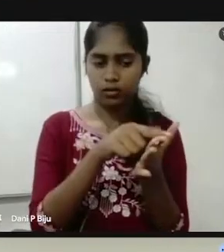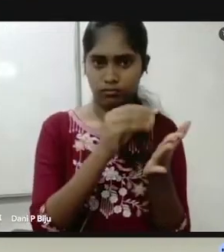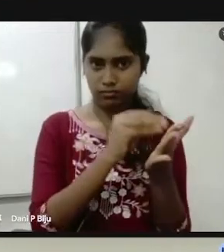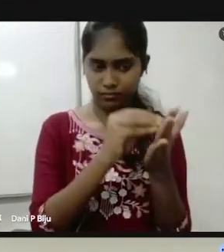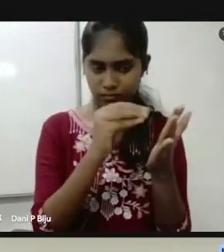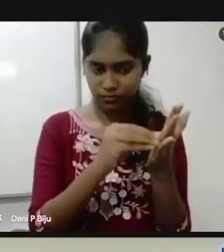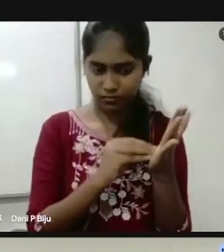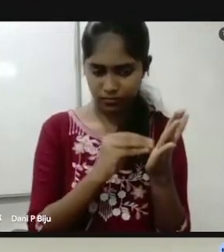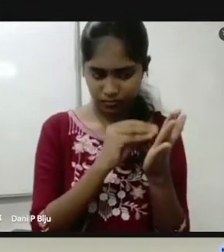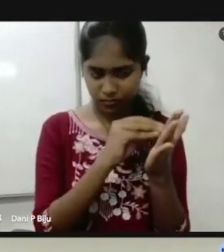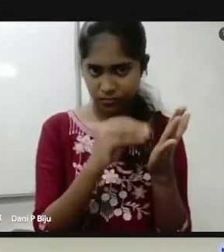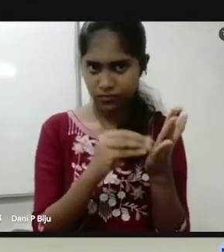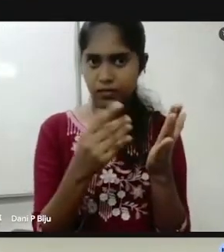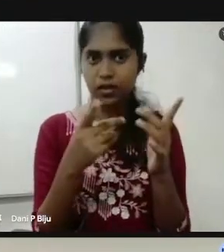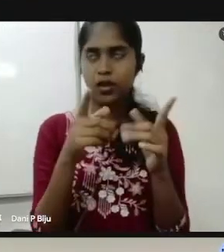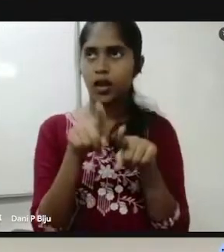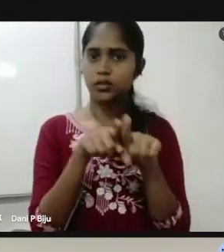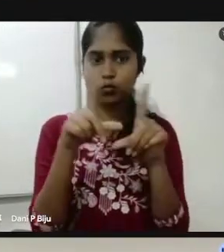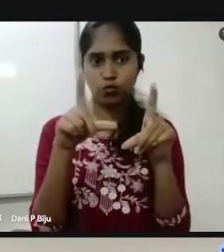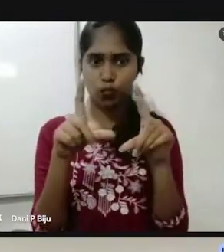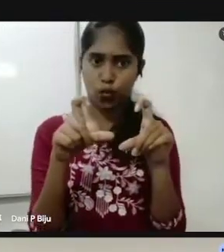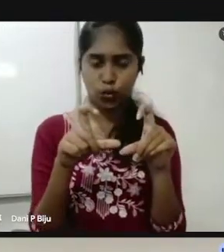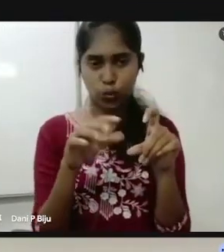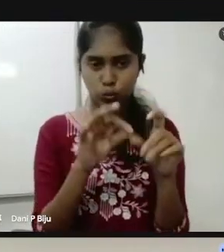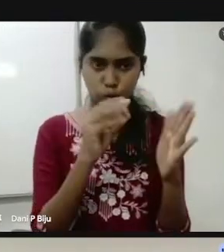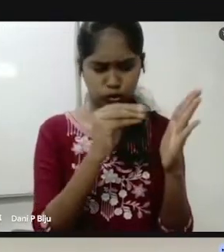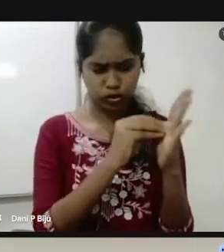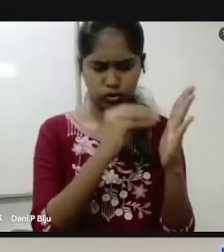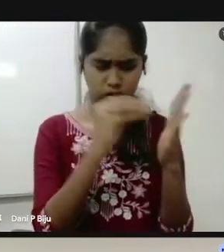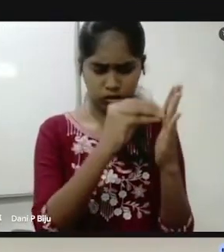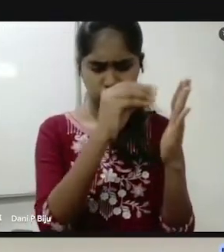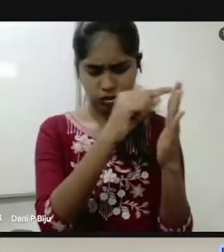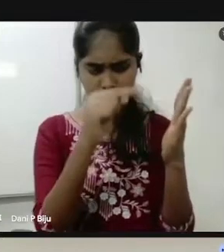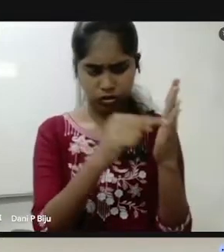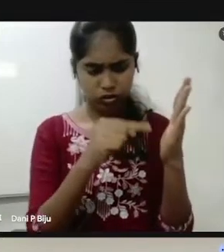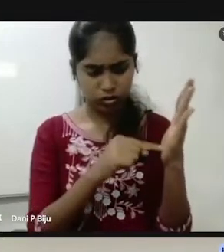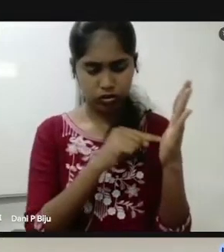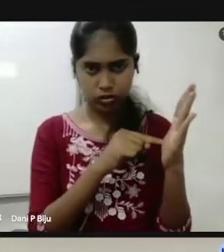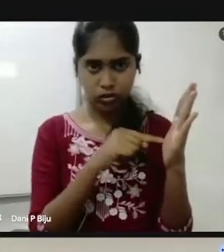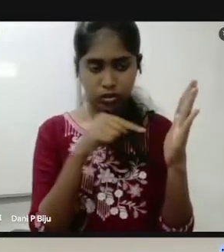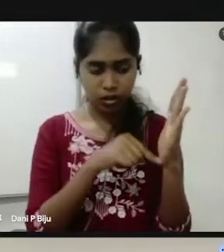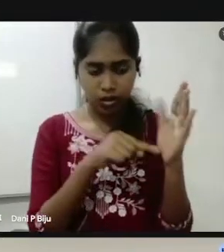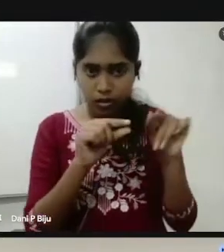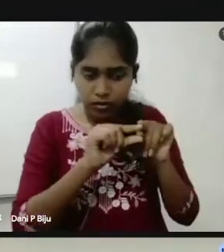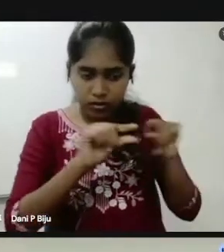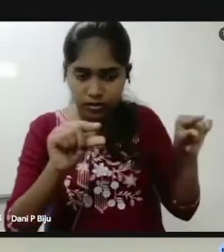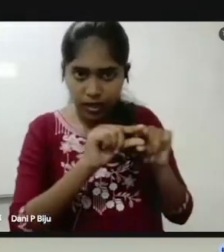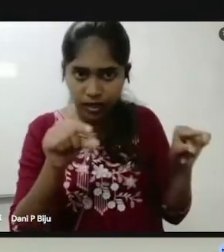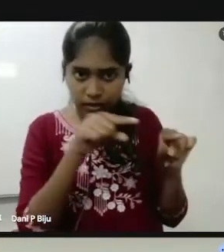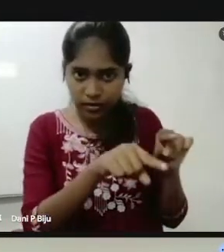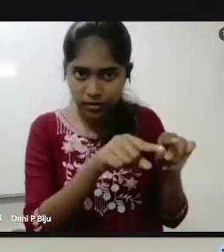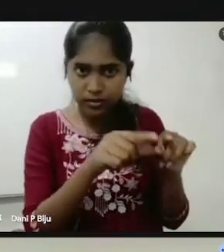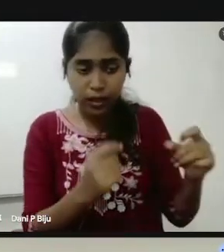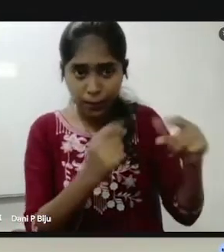കൊടുക്കുന്നുണ്ട്. അപ്പൊ അവർക്ക് ഈ നമ്മൾ കൊച്ചു കുട്ടികൾ സാധാരണ ഡെവലപ്പ് ചെയ്യുന്ന കുട്ടികൾക്ക് നമ്മൾ റീഡിങ് എക്സ്പോജർ കൊടുക്കുന്ന പോലെ തന്നെ അവർക്കത്